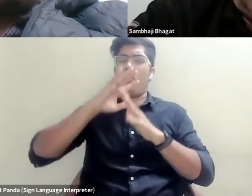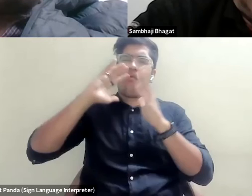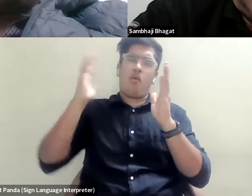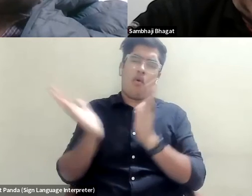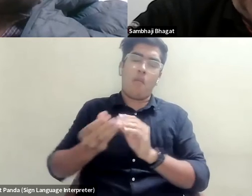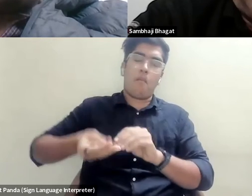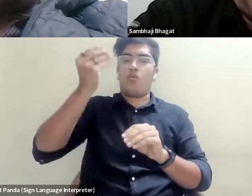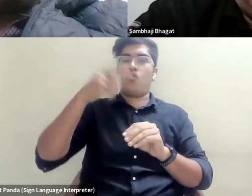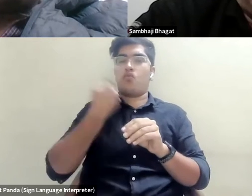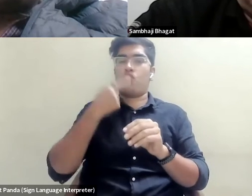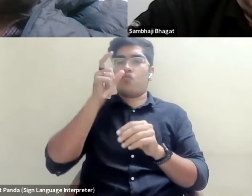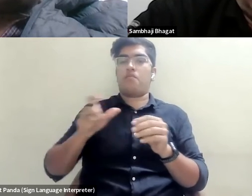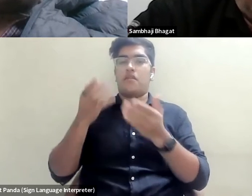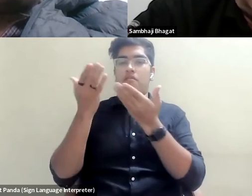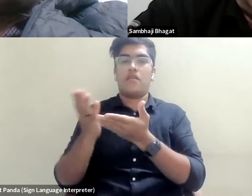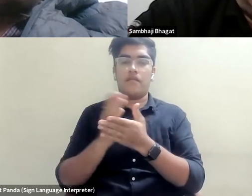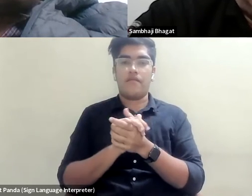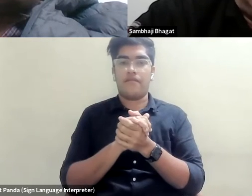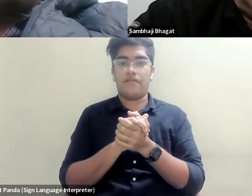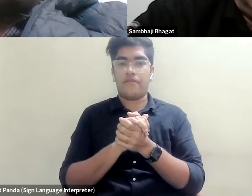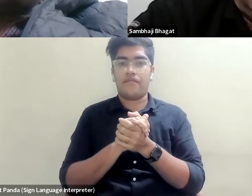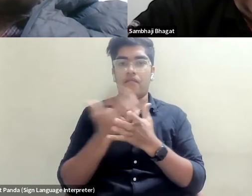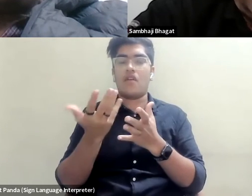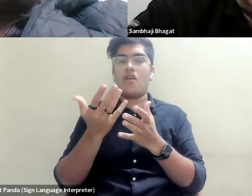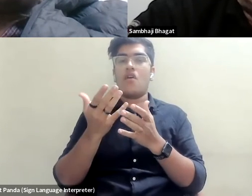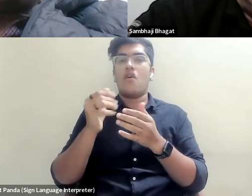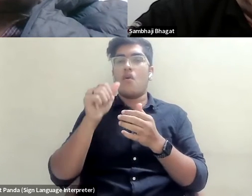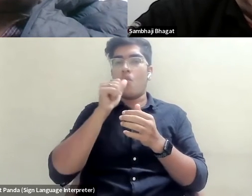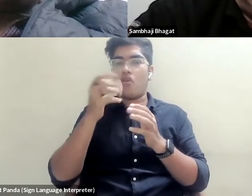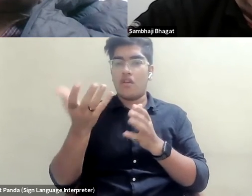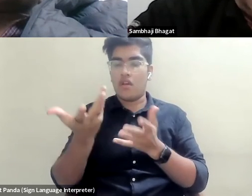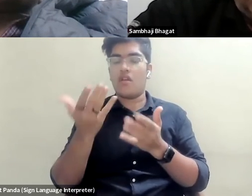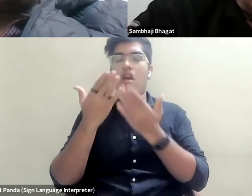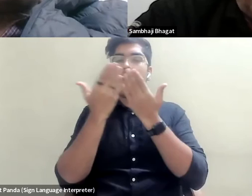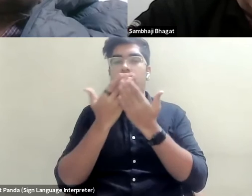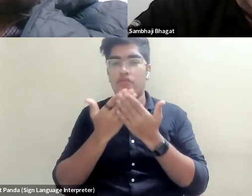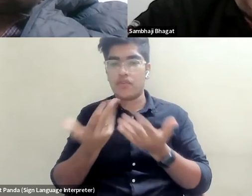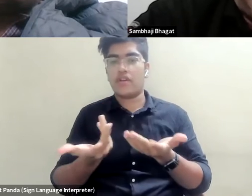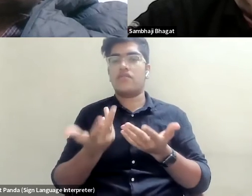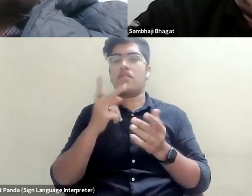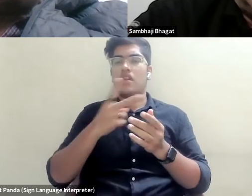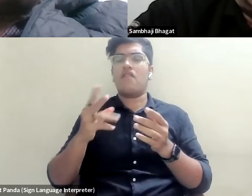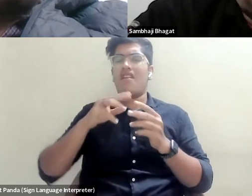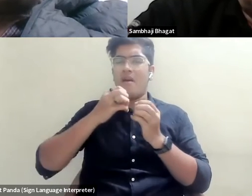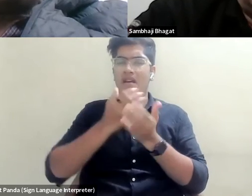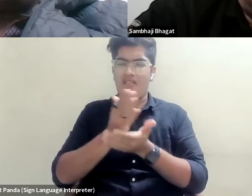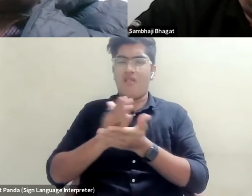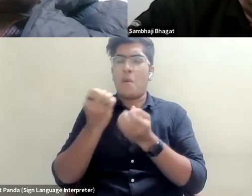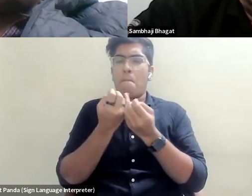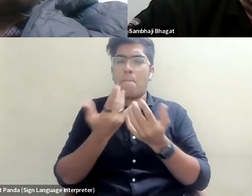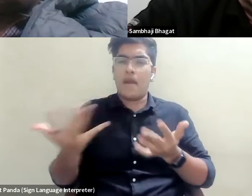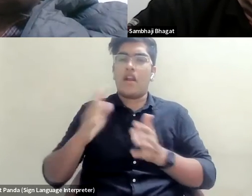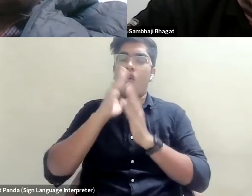ये जमीन है, वाटर है, एजुकेशन है, मतलब जो भी जरिया है इस देश को रूल करने